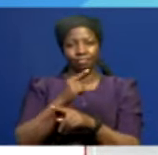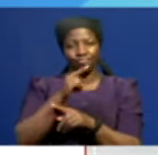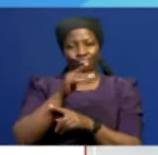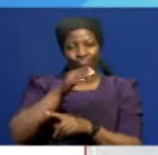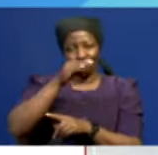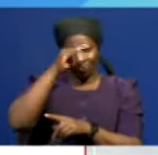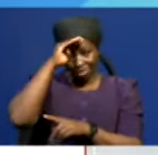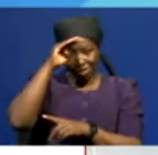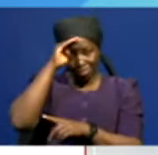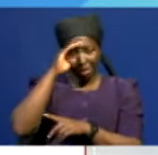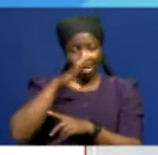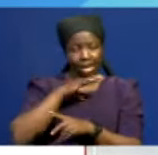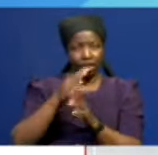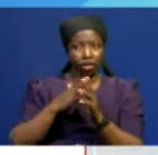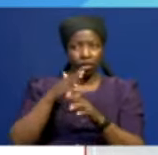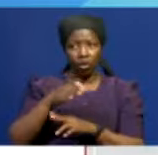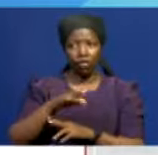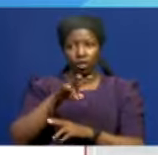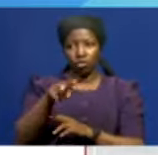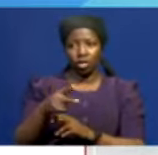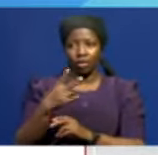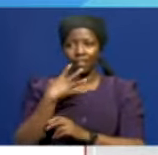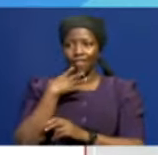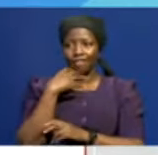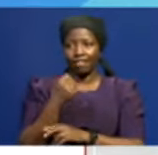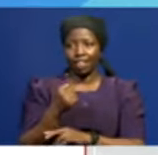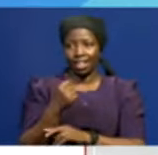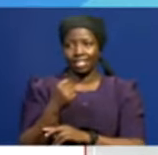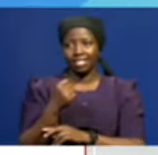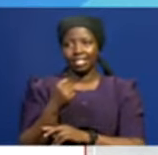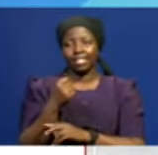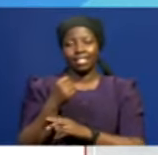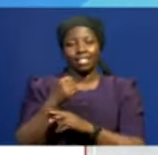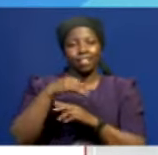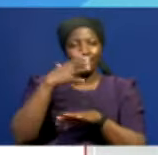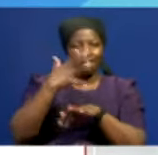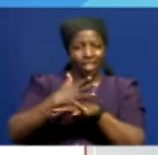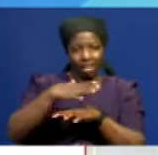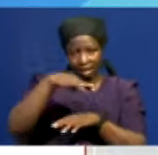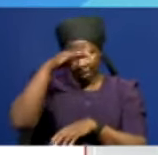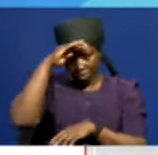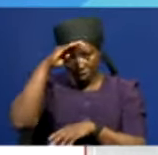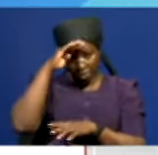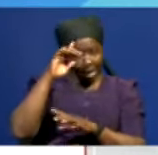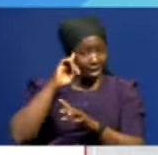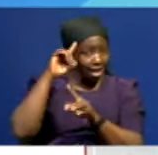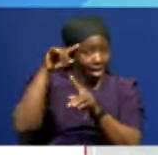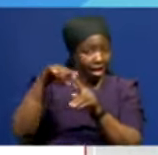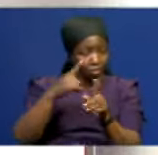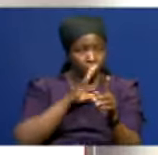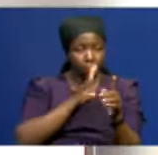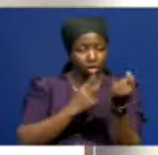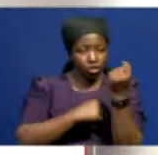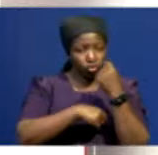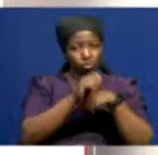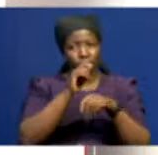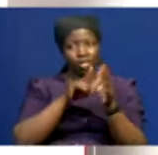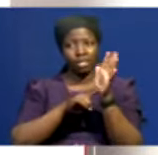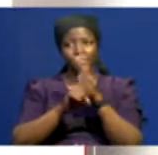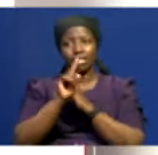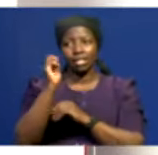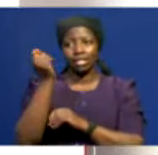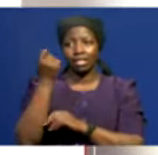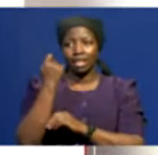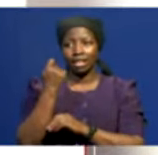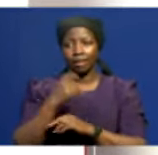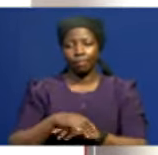chupa 2500 na mvinyo bandia ulonuiwa kuuzwa katika masoko ya humu nchini. Siku 40